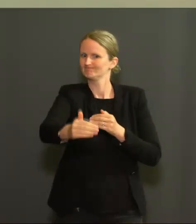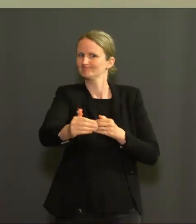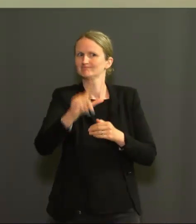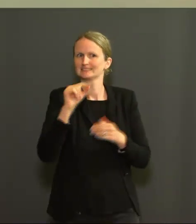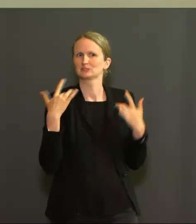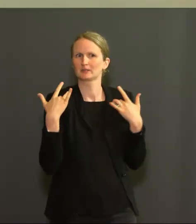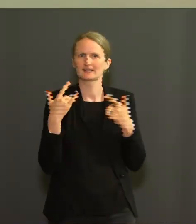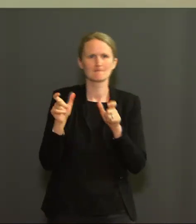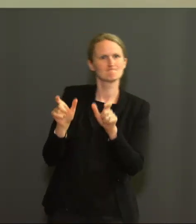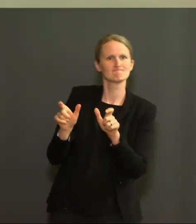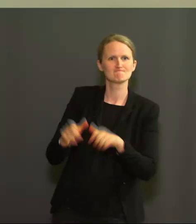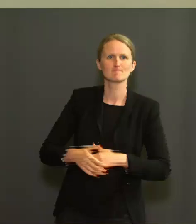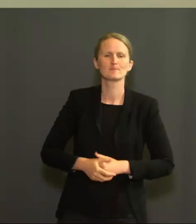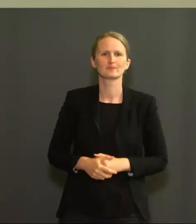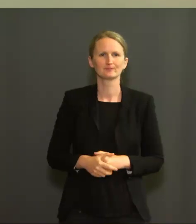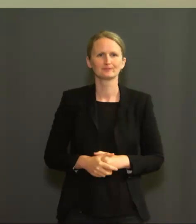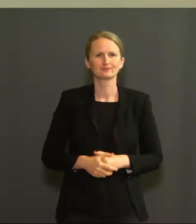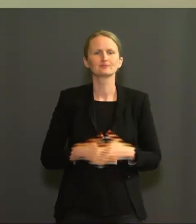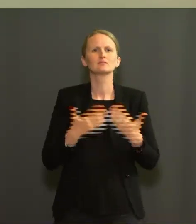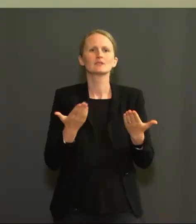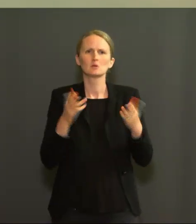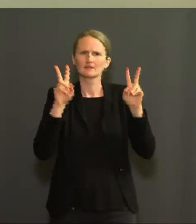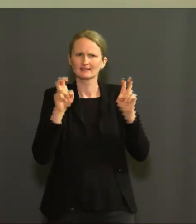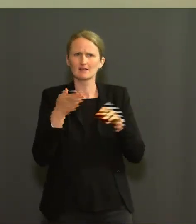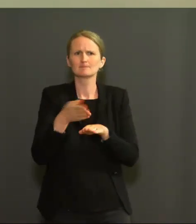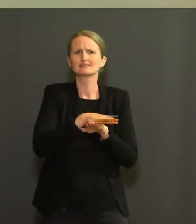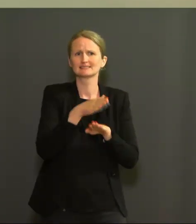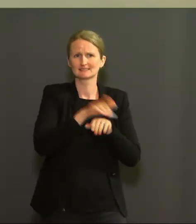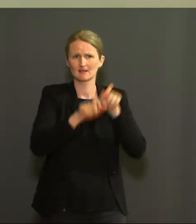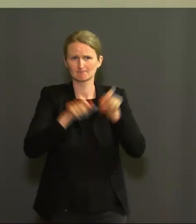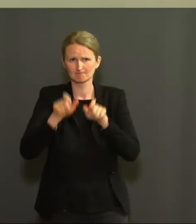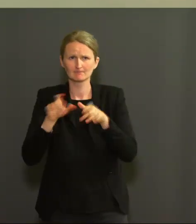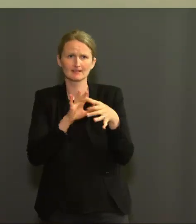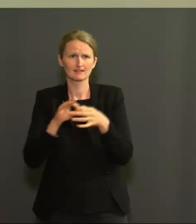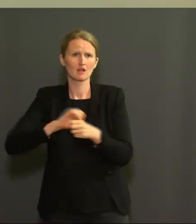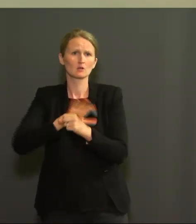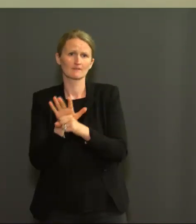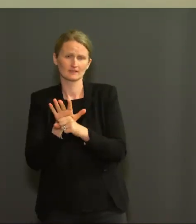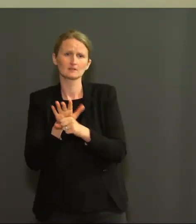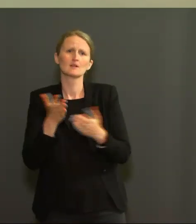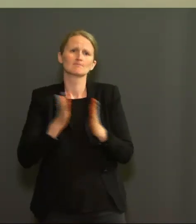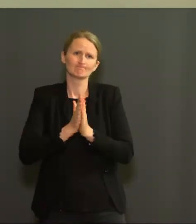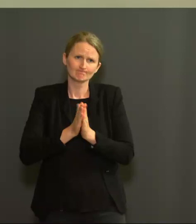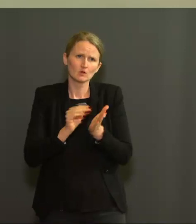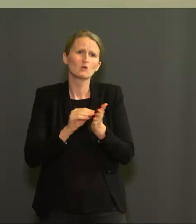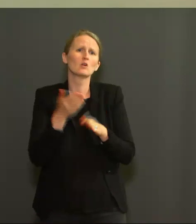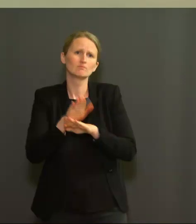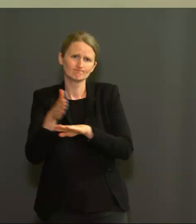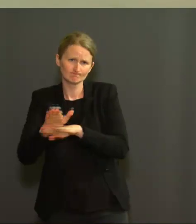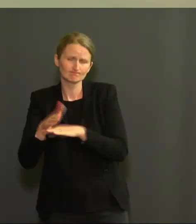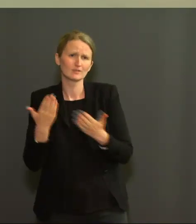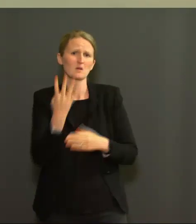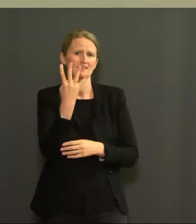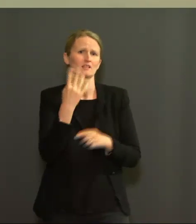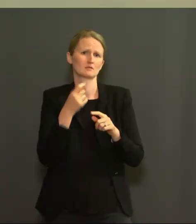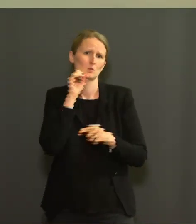qu'à déplorer 4 décès en moyenne par jour, venant de 6 décès la semaine précédente, donc une diminution très